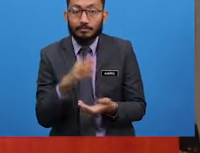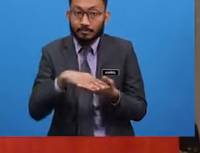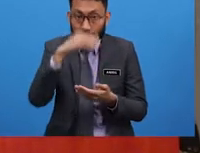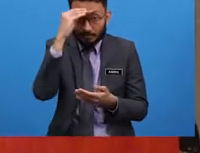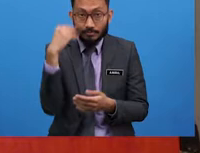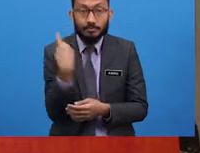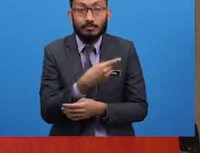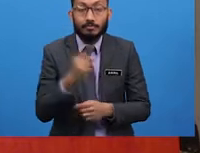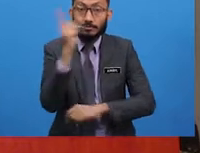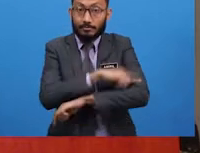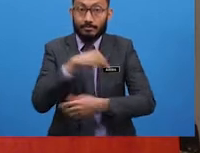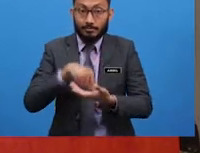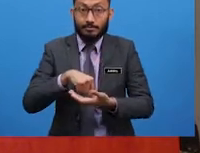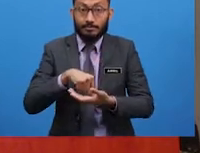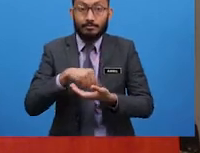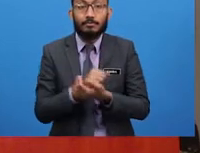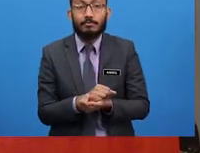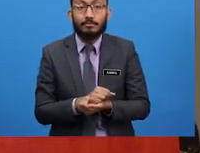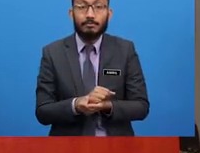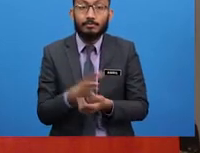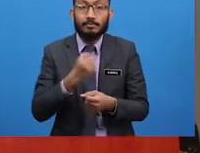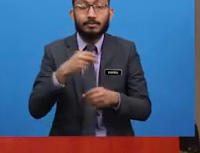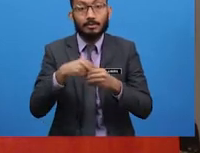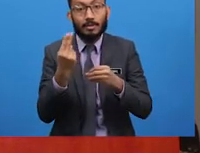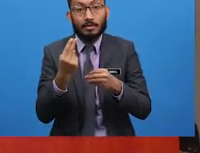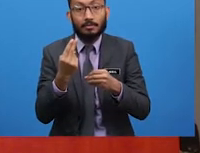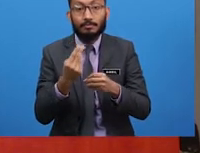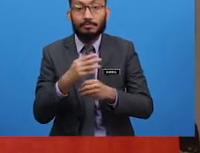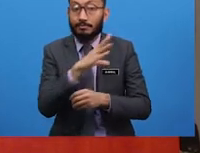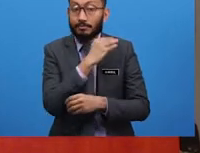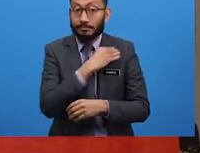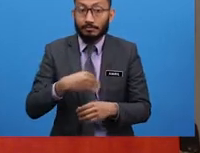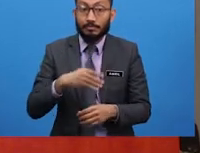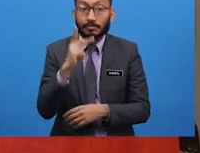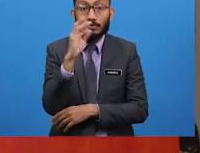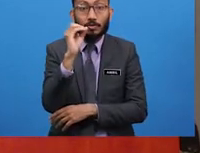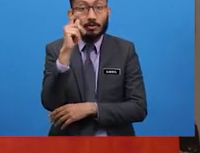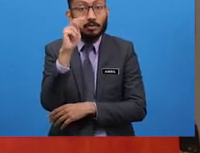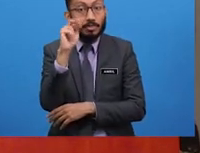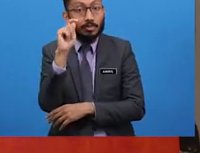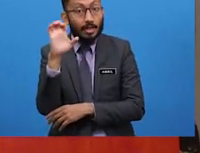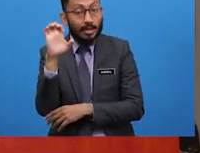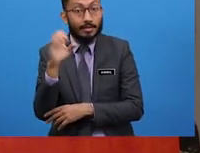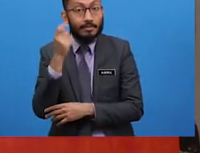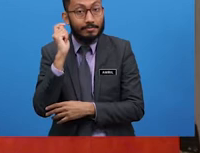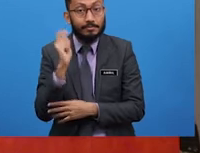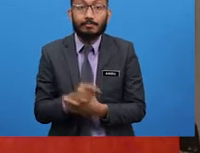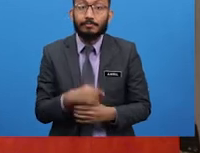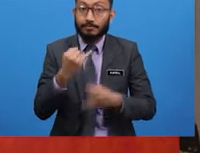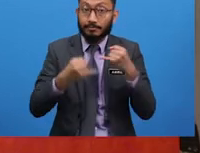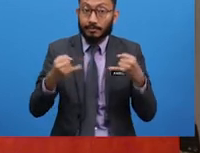kita pada hari ini, iaitu murid-murid dapat menghasilkan batik kontemporari, iaitu gabungan batik ikat